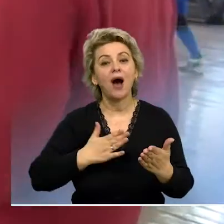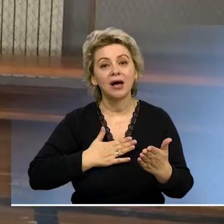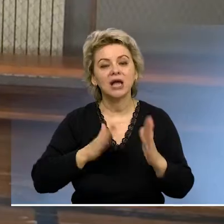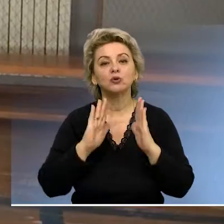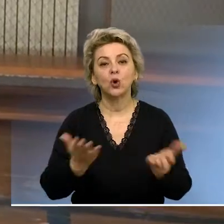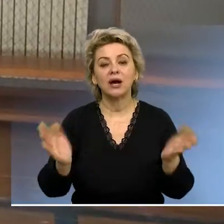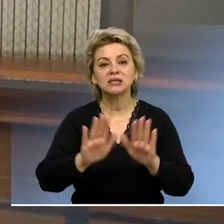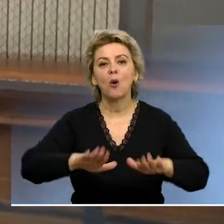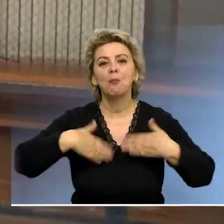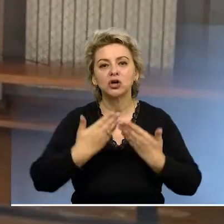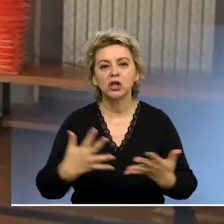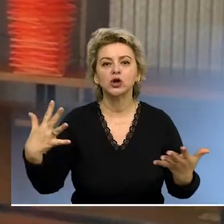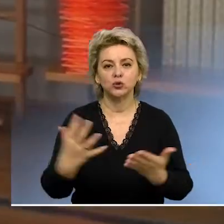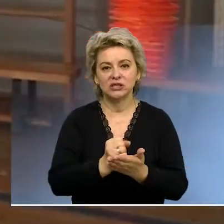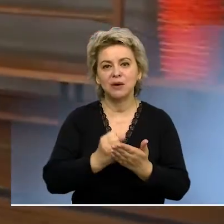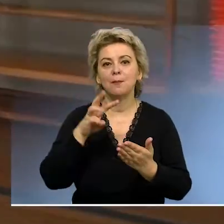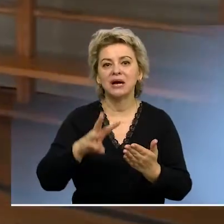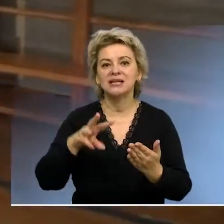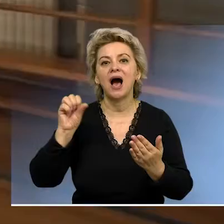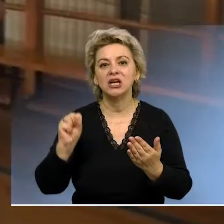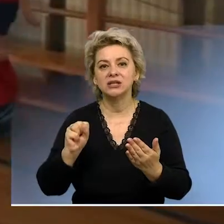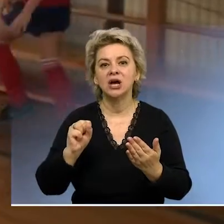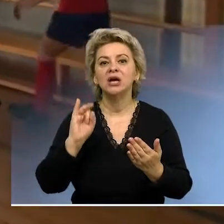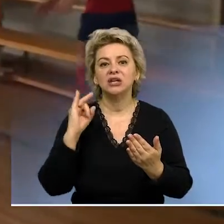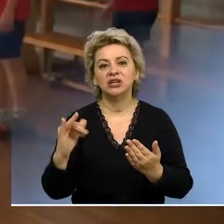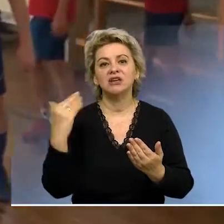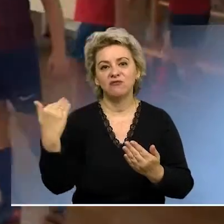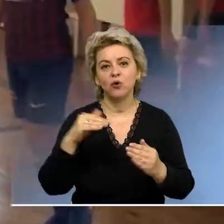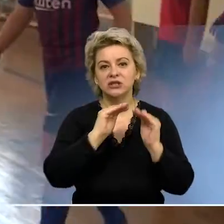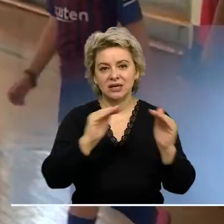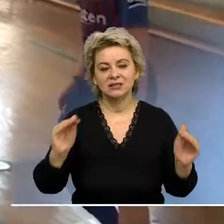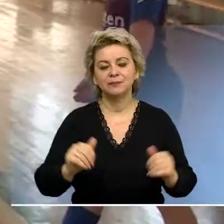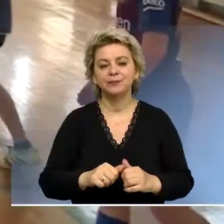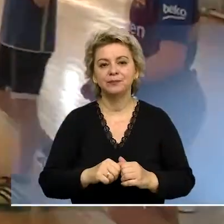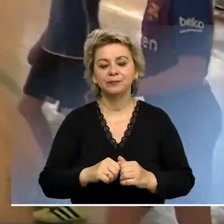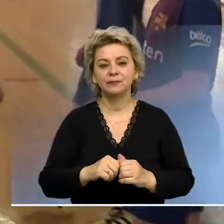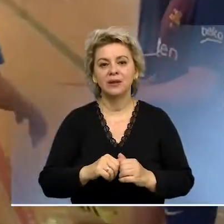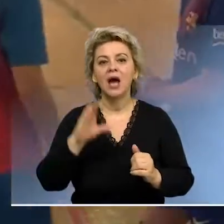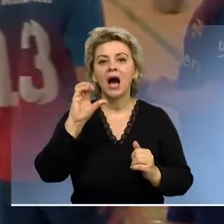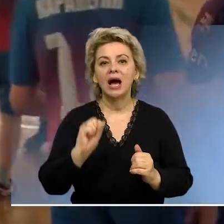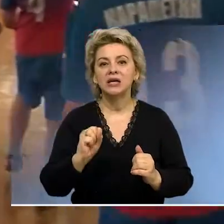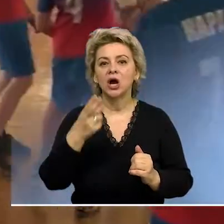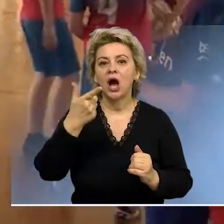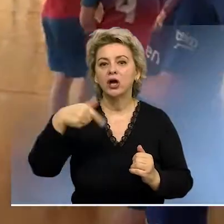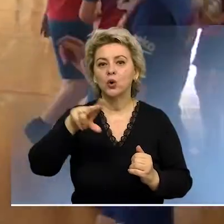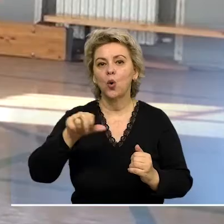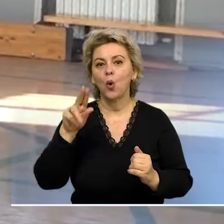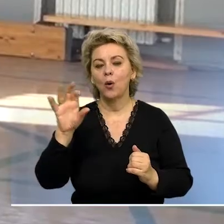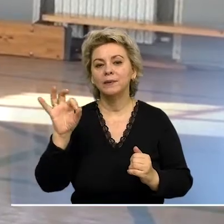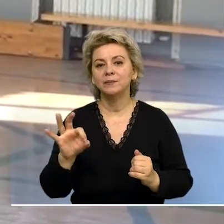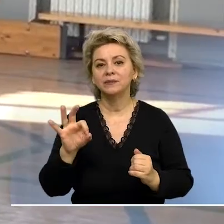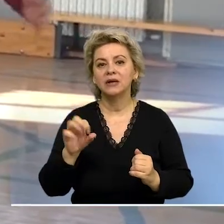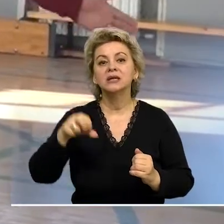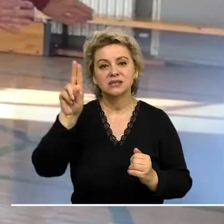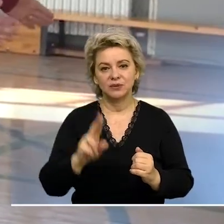спасибо. Ну что ж, а нам только остается пожелать успехов Максиму Александровичу и его подопечным.